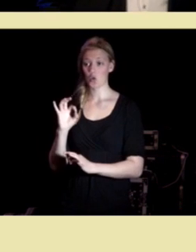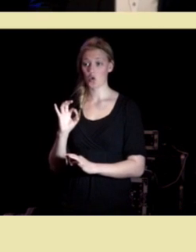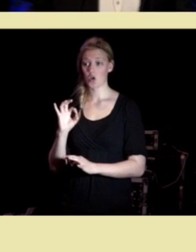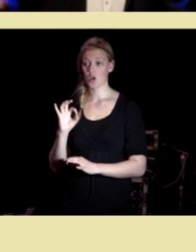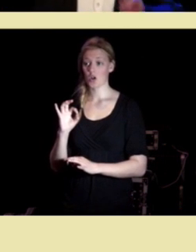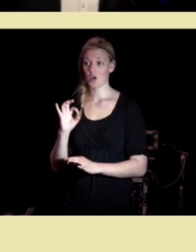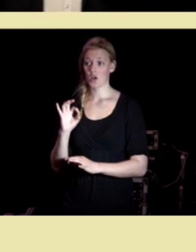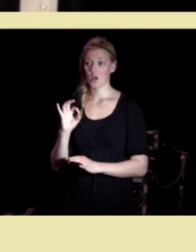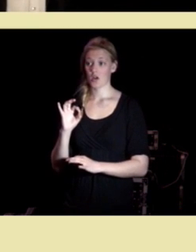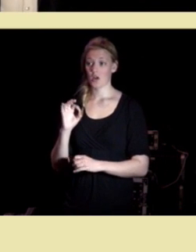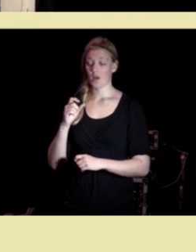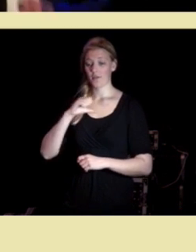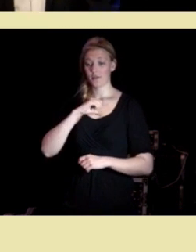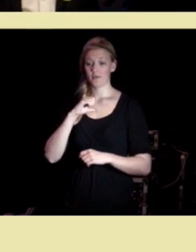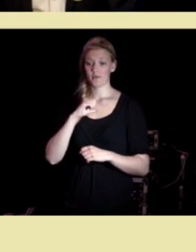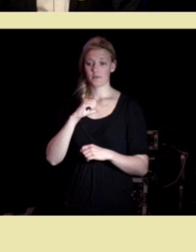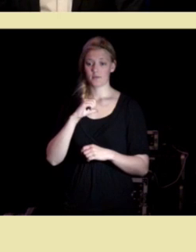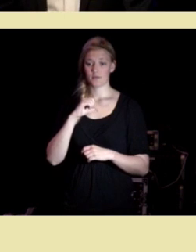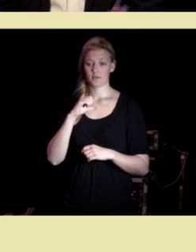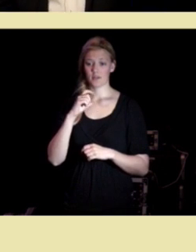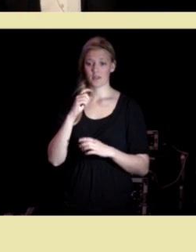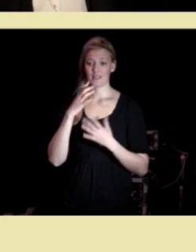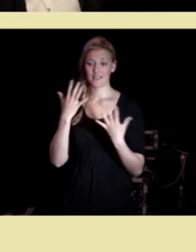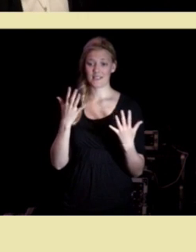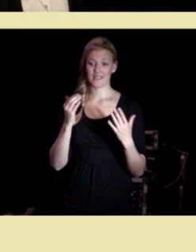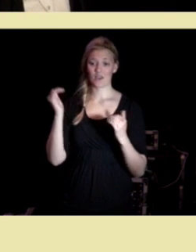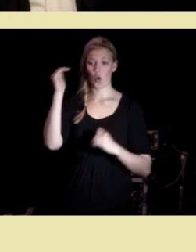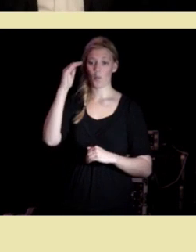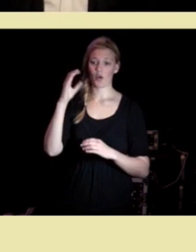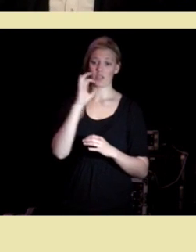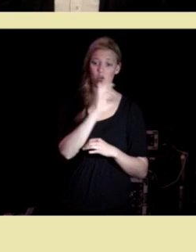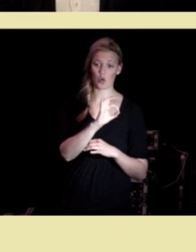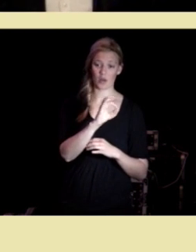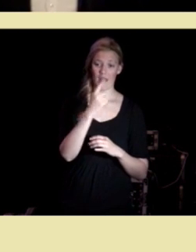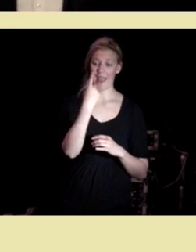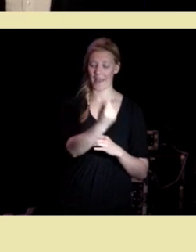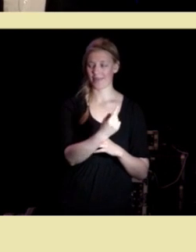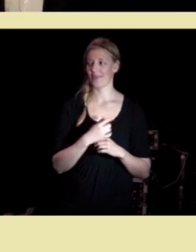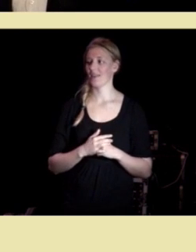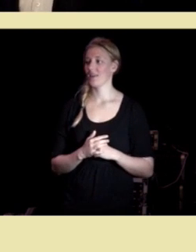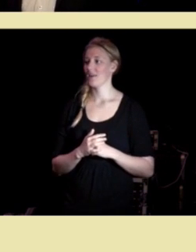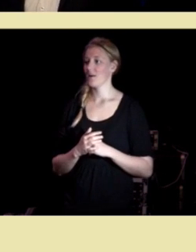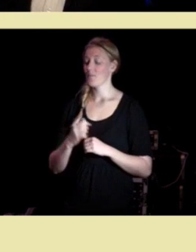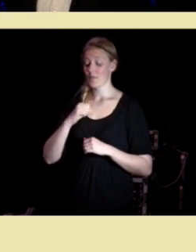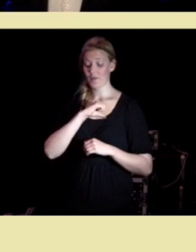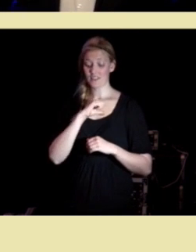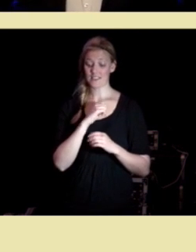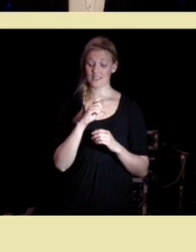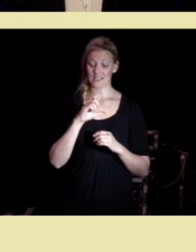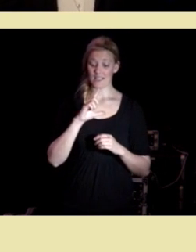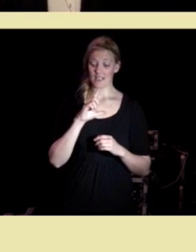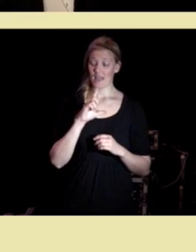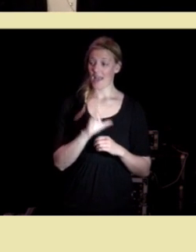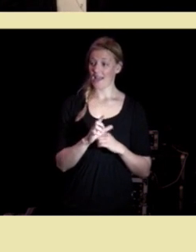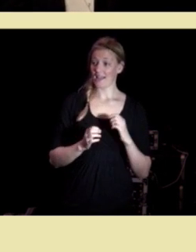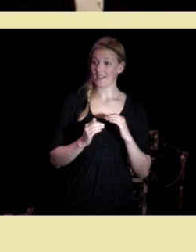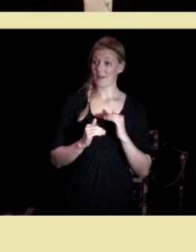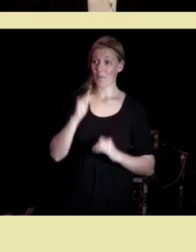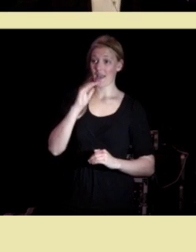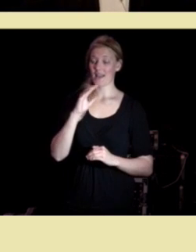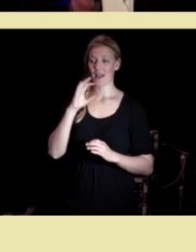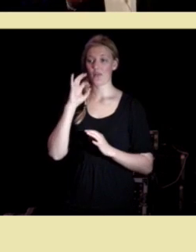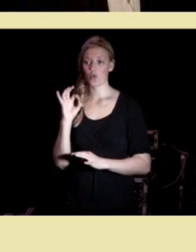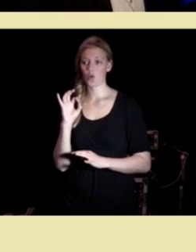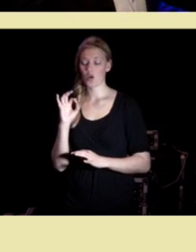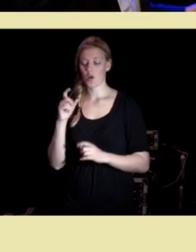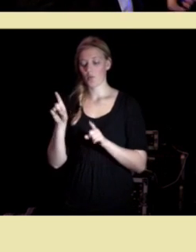1. 1 million opphøyd i null, det er også 1. Så hvis L-en er null, så skjer det ingenting. Men hvis L er litt større enn null, så kan vi begynne å